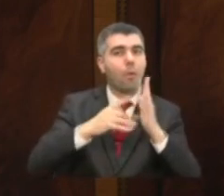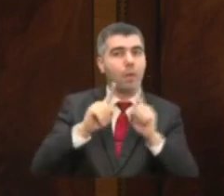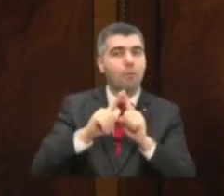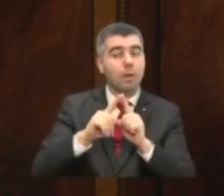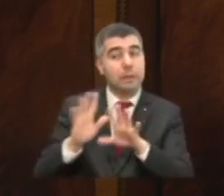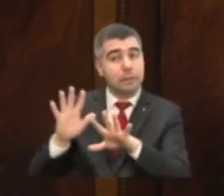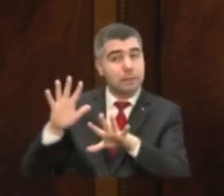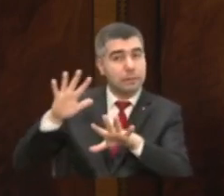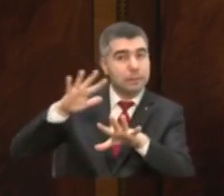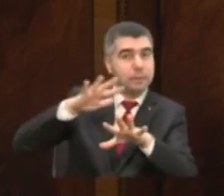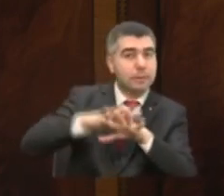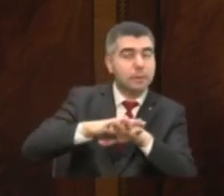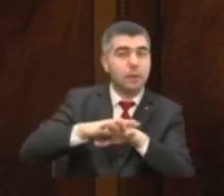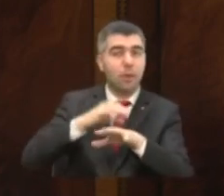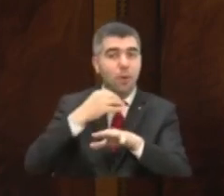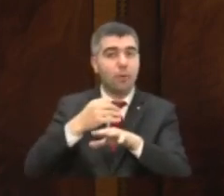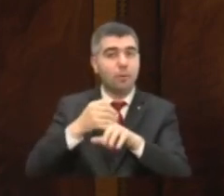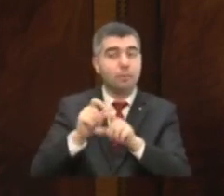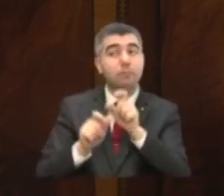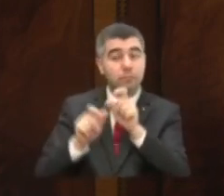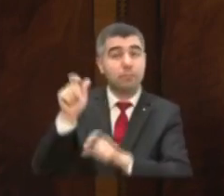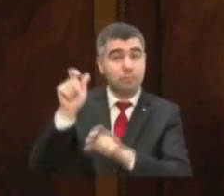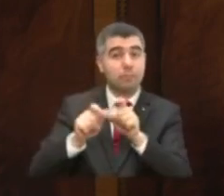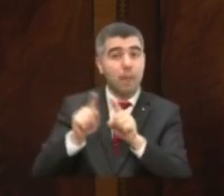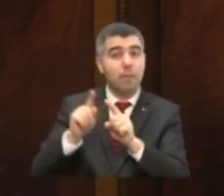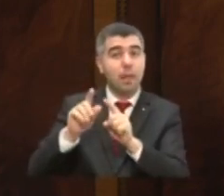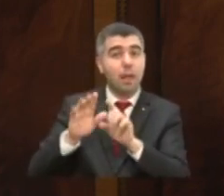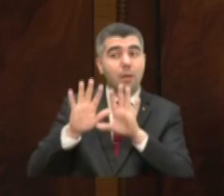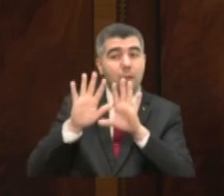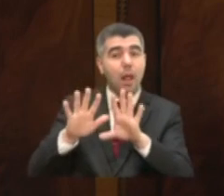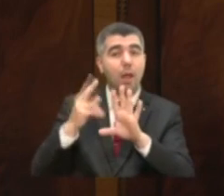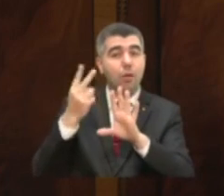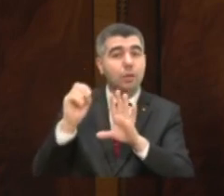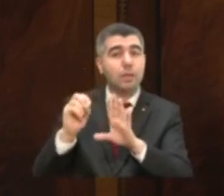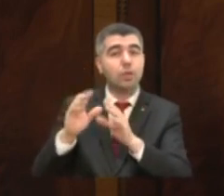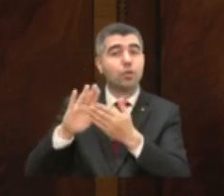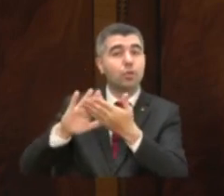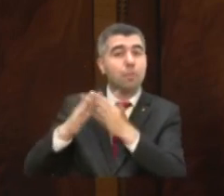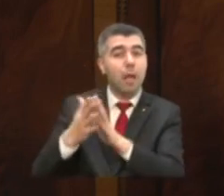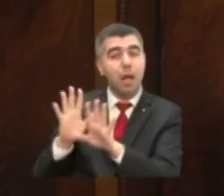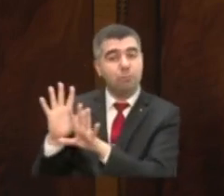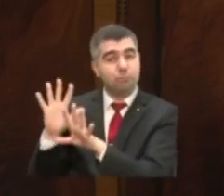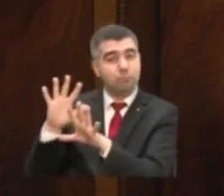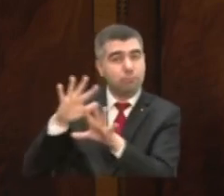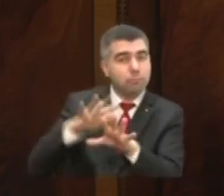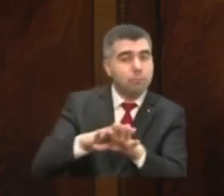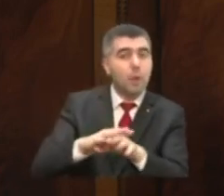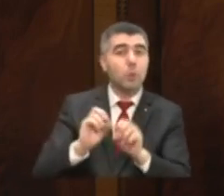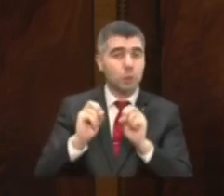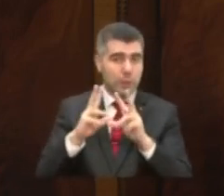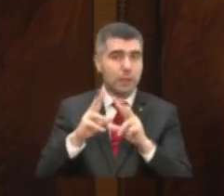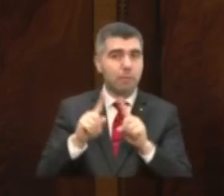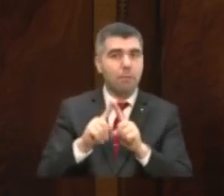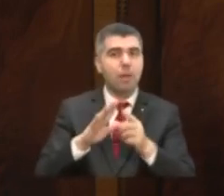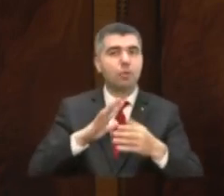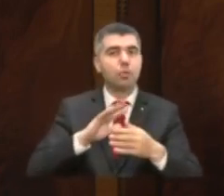أن كل لقاء يقبل فيه عشرات الجمعيات والشباب دليل على أنه يمكن لهؤلاء الشباب أن يستردوا